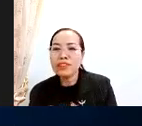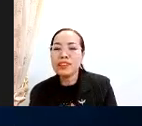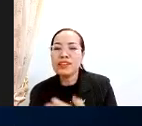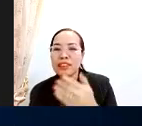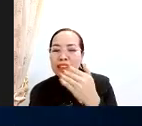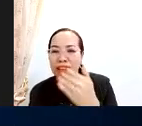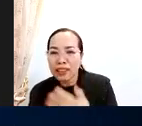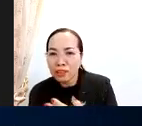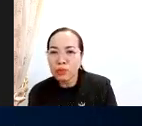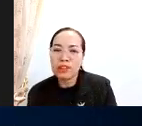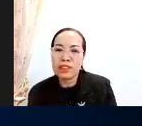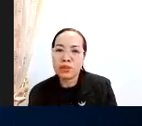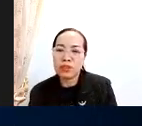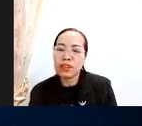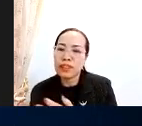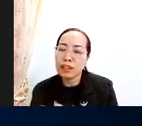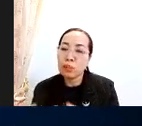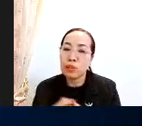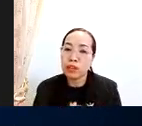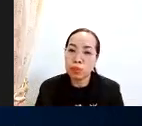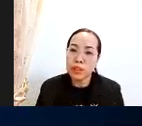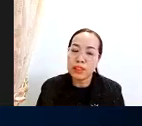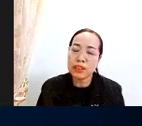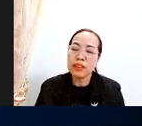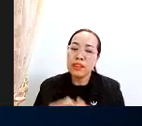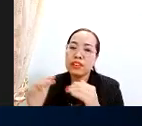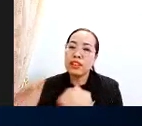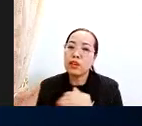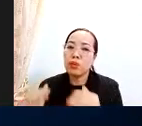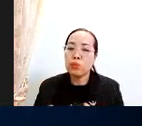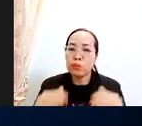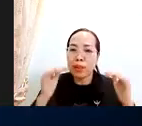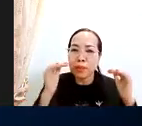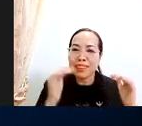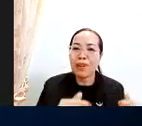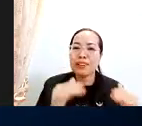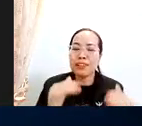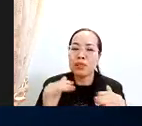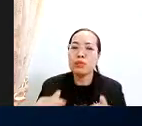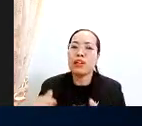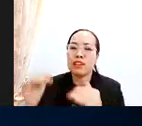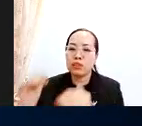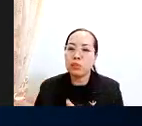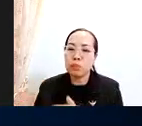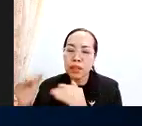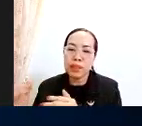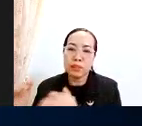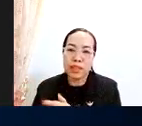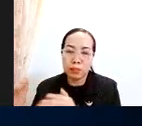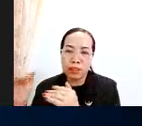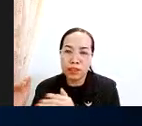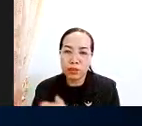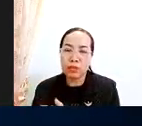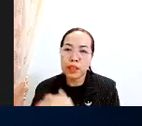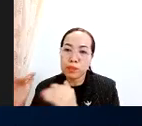bông nước cứ trời tại kịch cù đỏ tệ chồn đã xa crom hôn là to mi dương chia crom hôn môi bàn đau kịch cù đỏ tệ chồn phep đi chầm